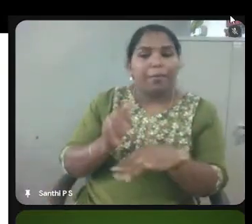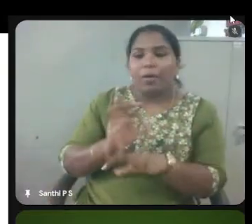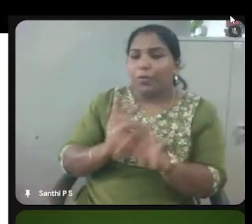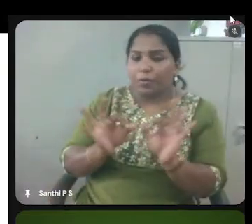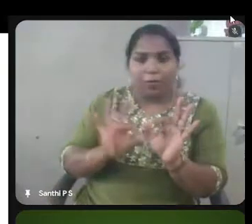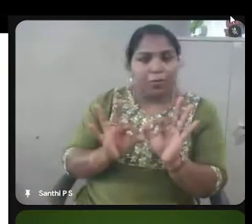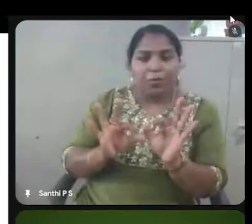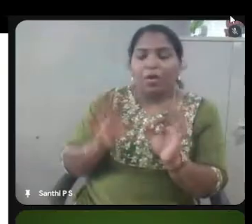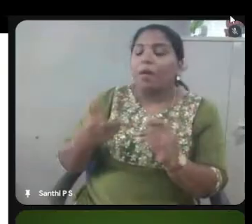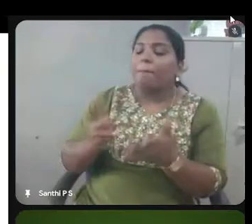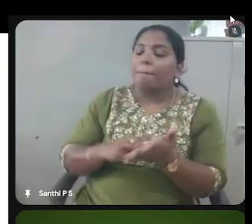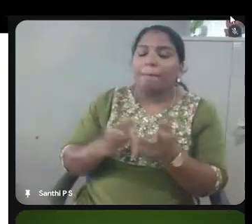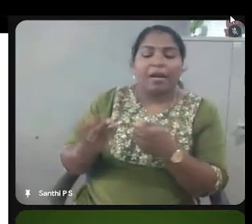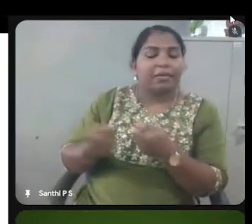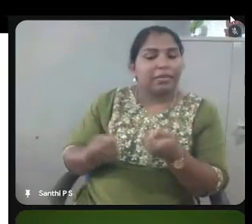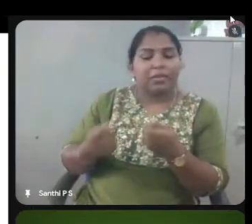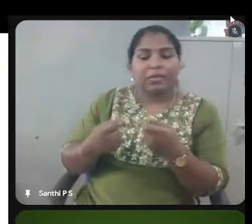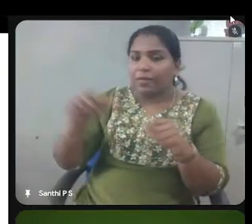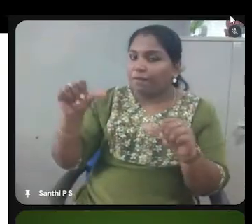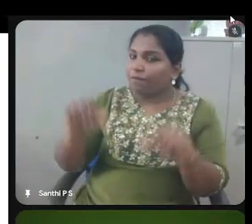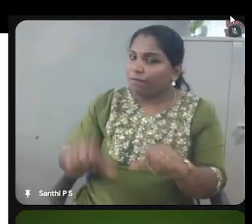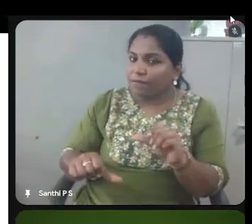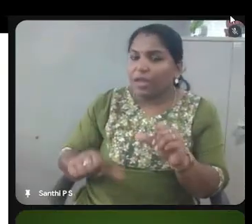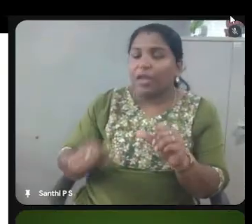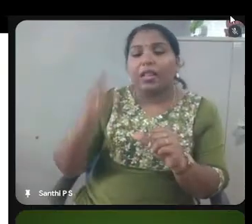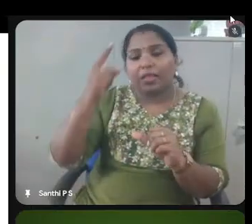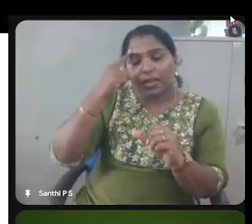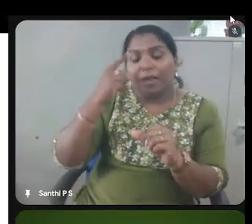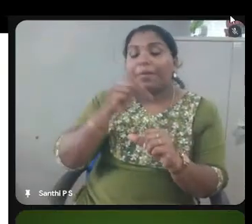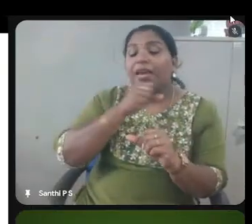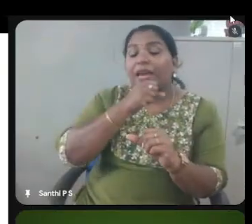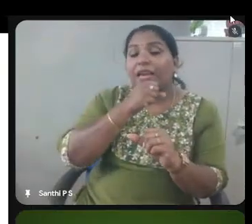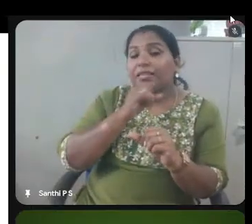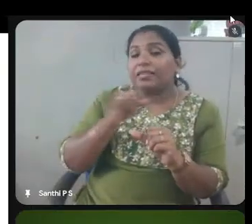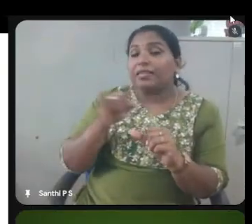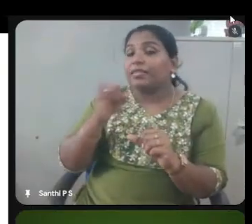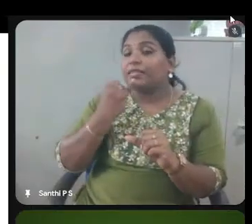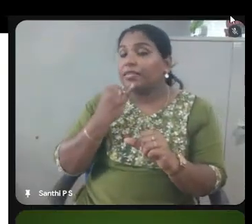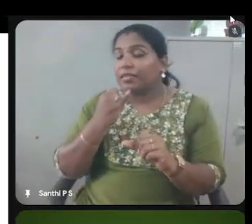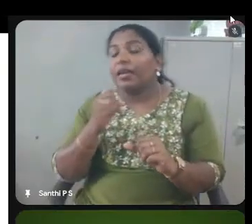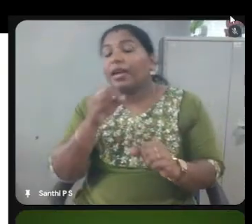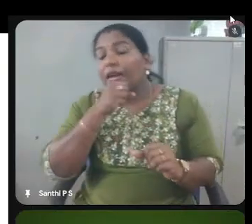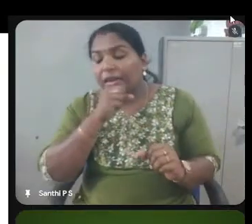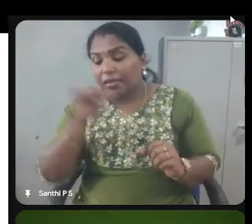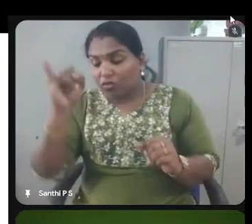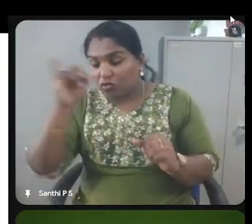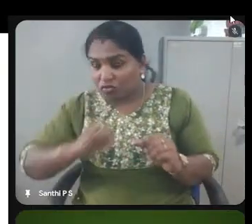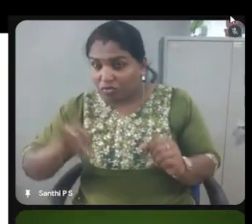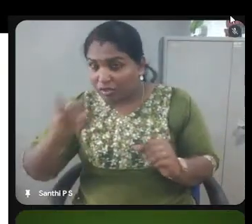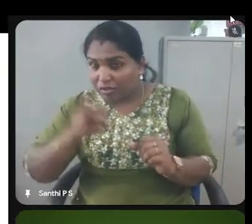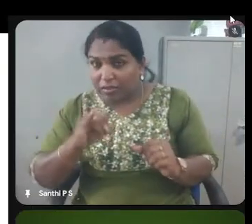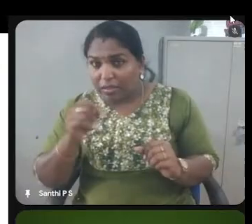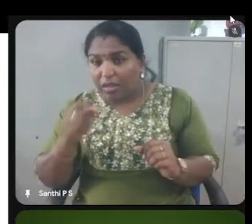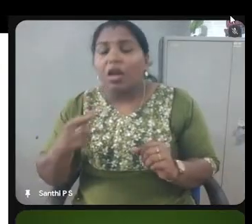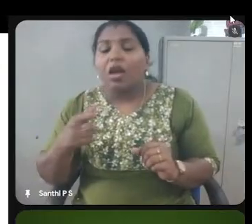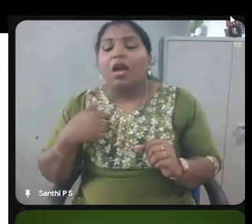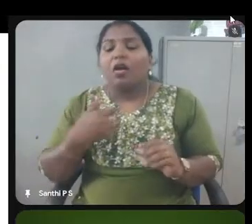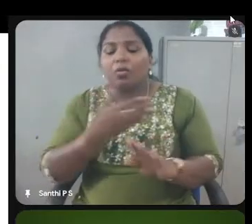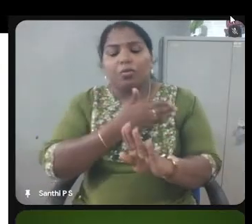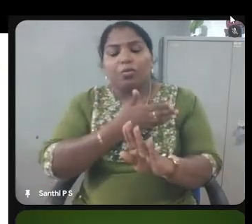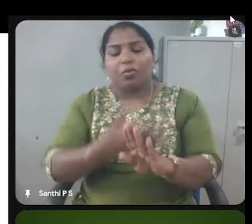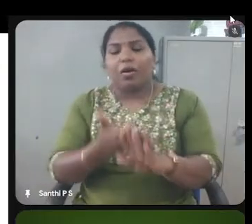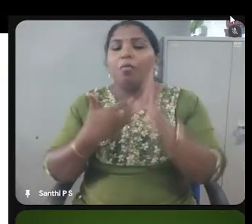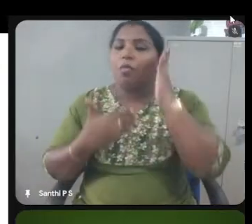മാനേജ് ചെയ്യണമെന്ന് അറിയില്ല. അപ്പൊ ആ സമയത്ത് ഈ 6 വയസ്സിന് ഇടയ്ക്ക് വെച്ചിട്ട് ഏറ്റവും കൂടുതൽ കുട്ടി അറ്റാച്ച്ഡ് ആയിട്ടിരുന്നത് മൊബൈൽ